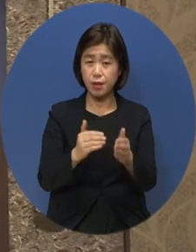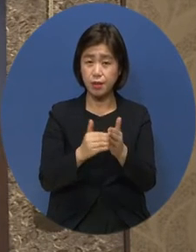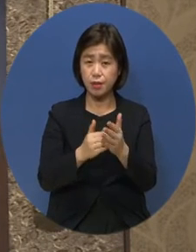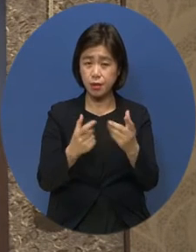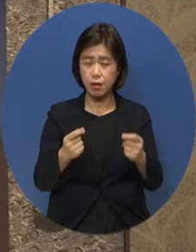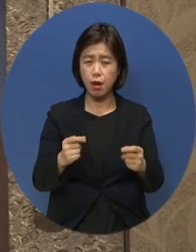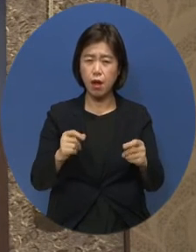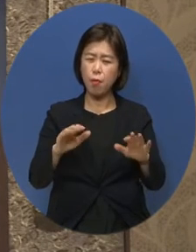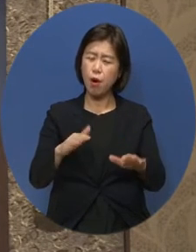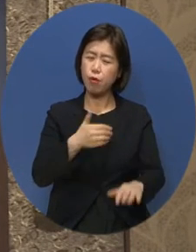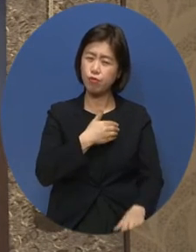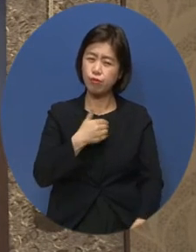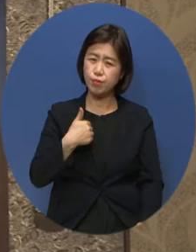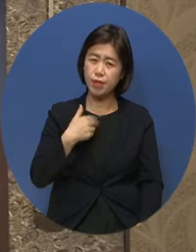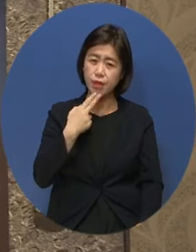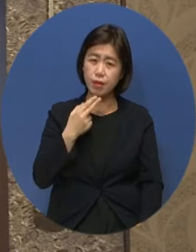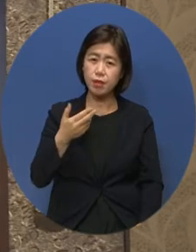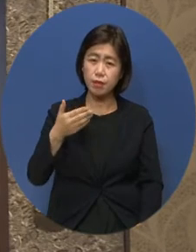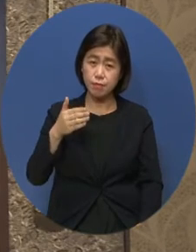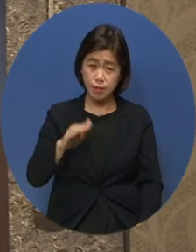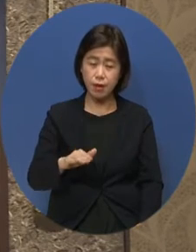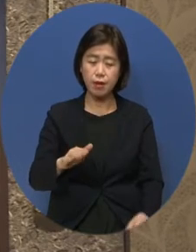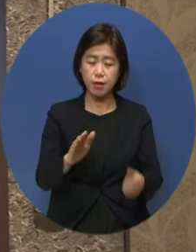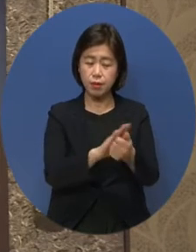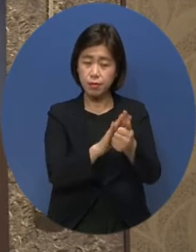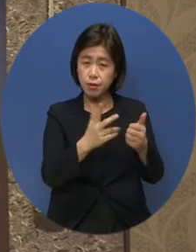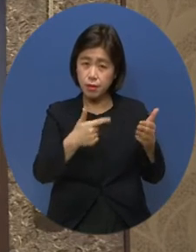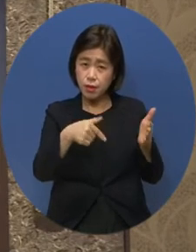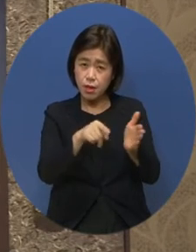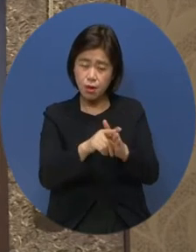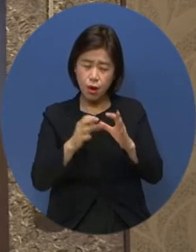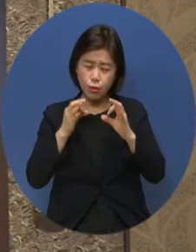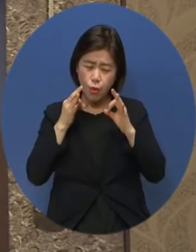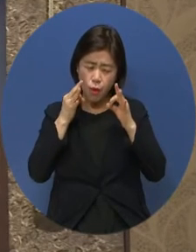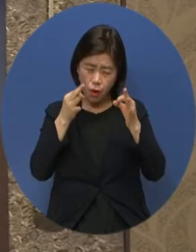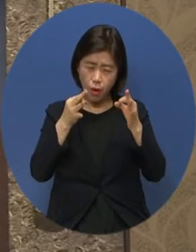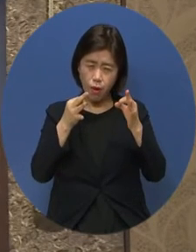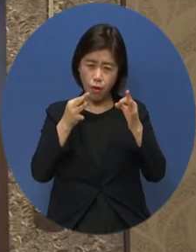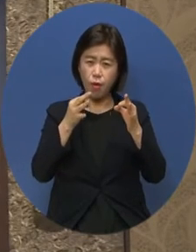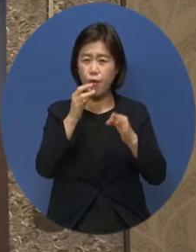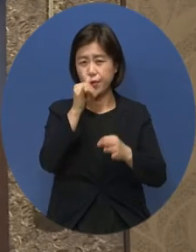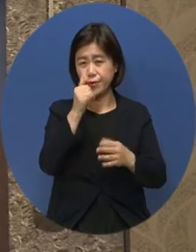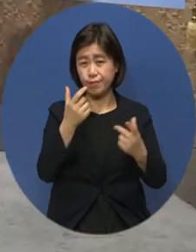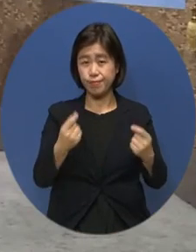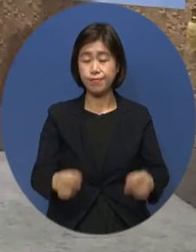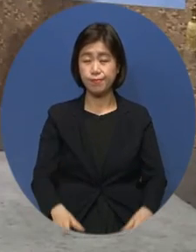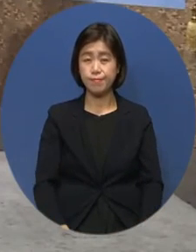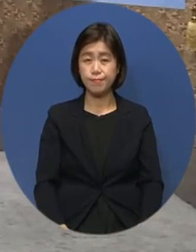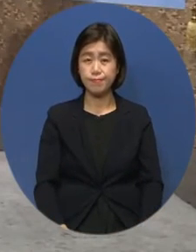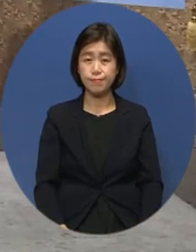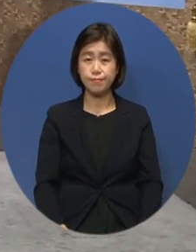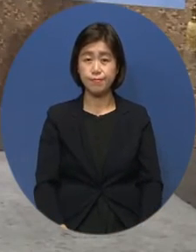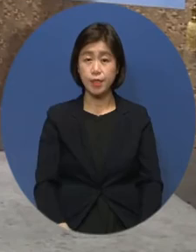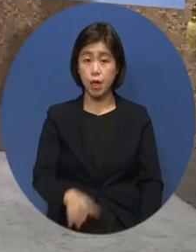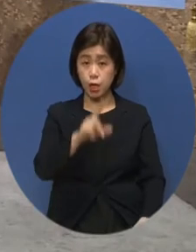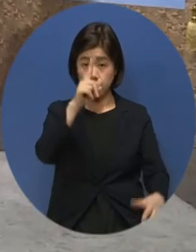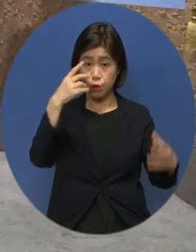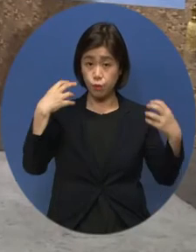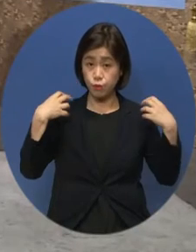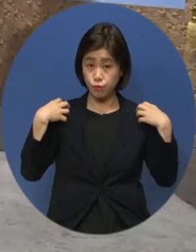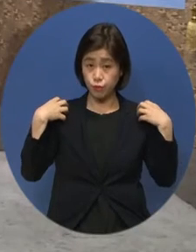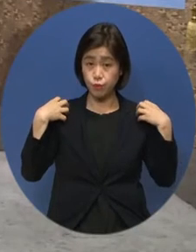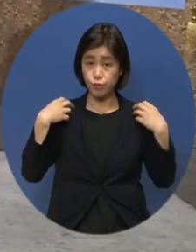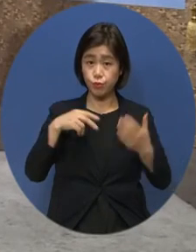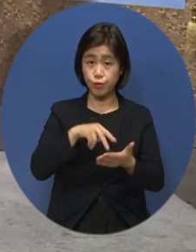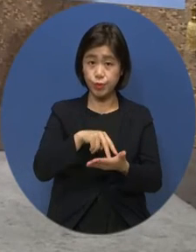그래도 최소한의 우리 서비스를 위해서는 노력하고 있다고 말씀드릴 수 있겠습니다 예 정부 사원에서 도 좀 이런